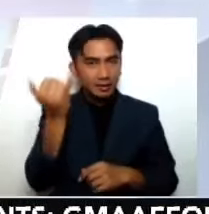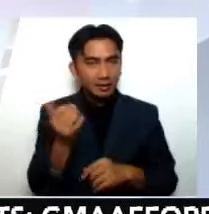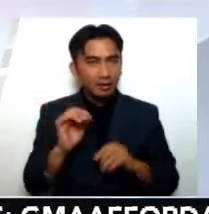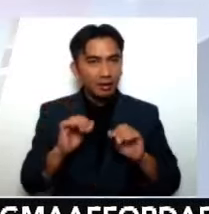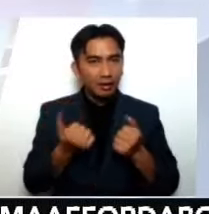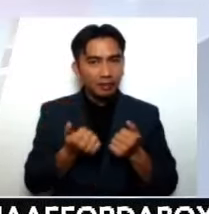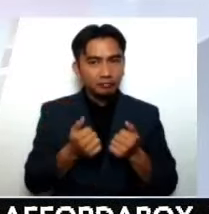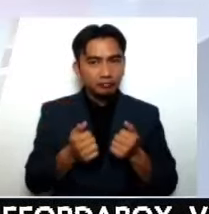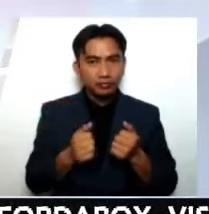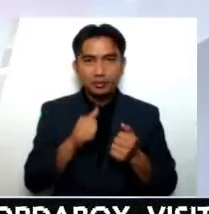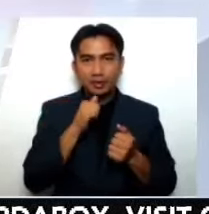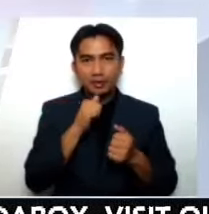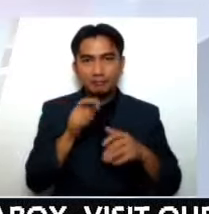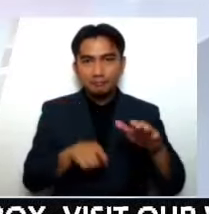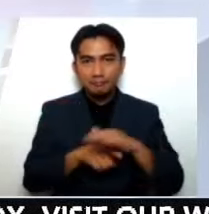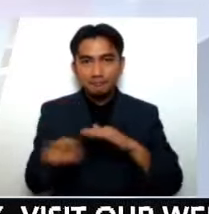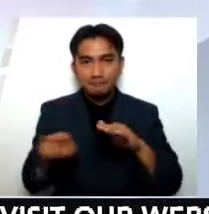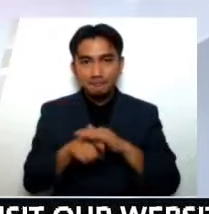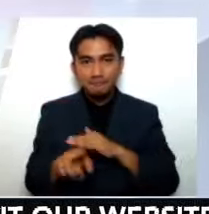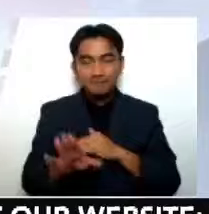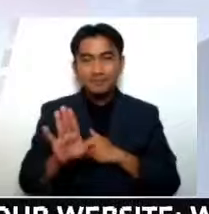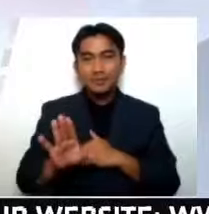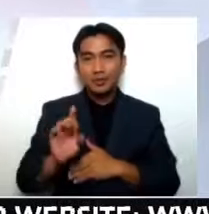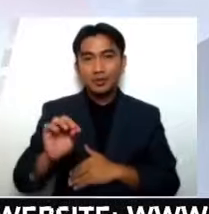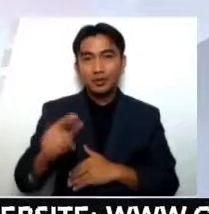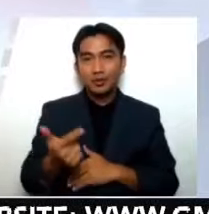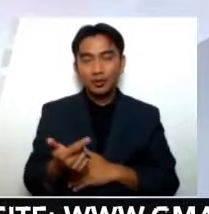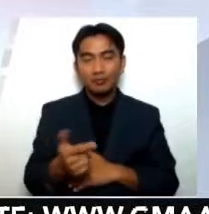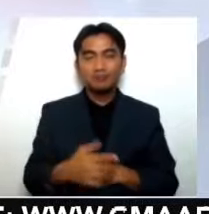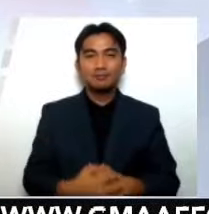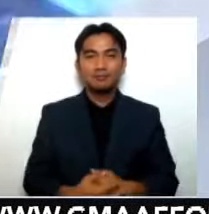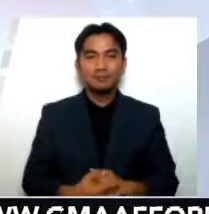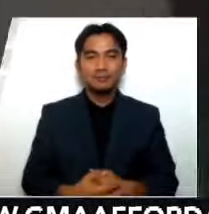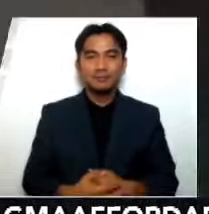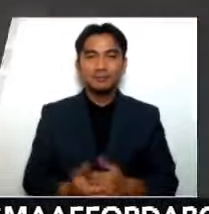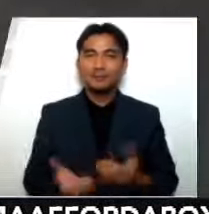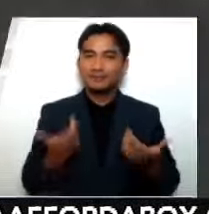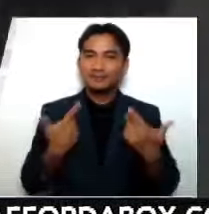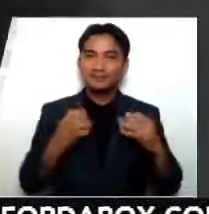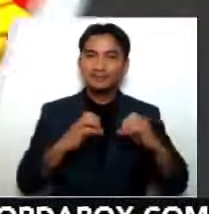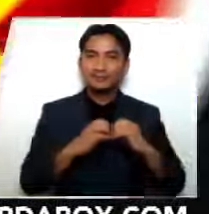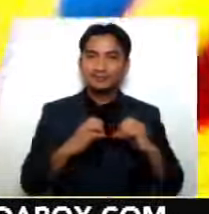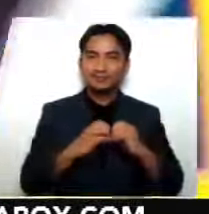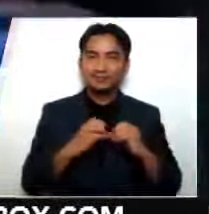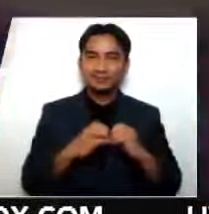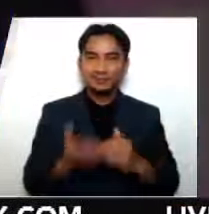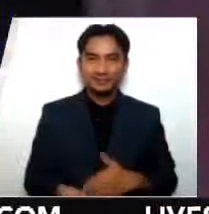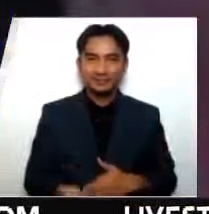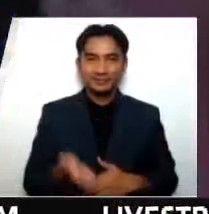ng kanyang fur baby. Pusuan niyan sa report ni Oscar Oida.